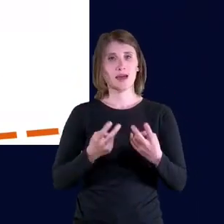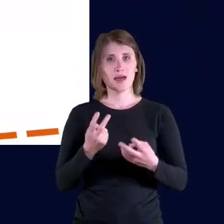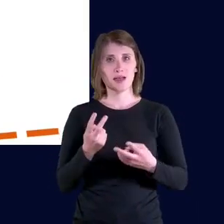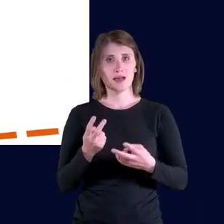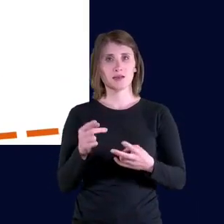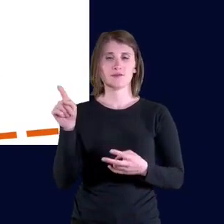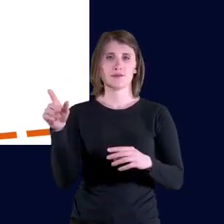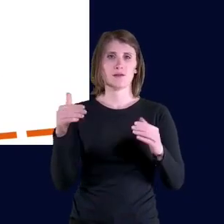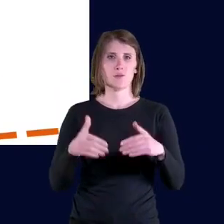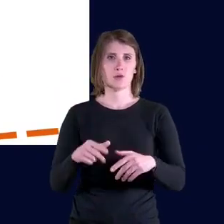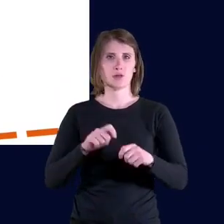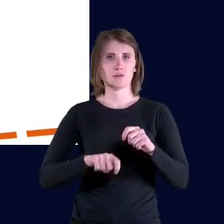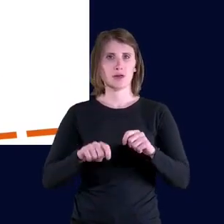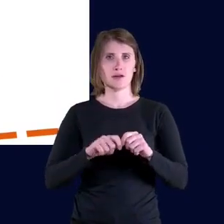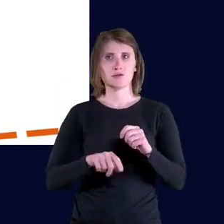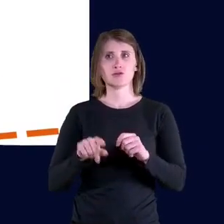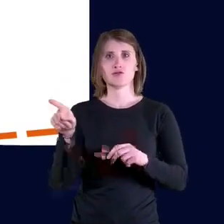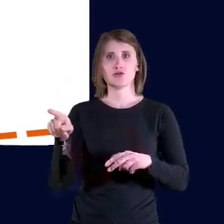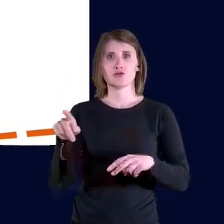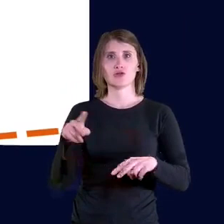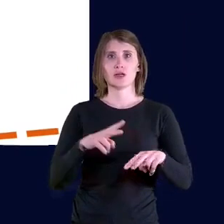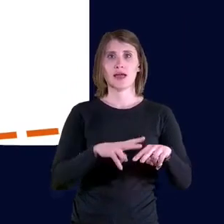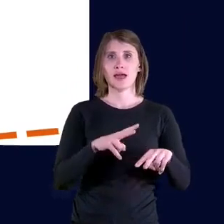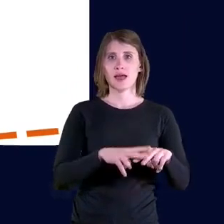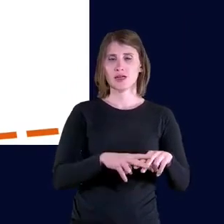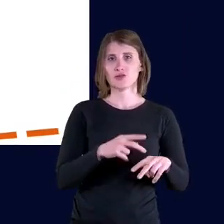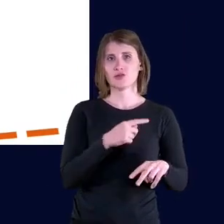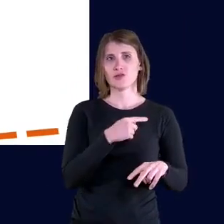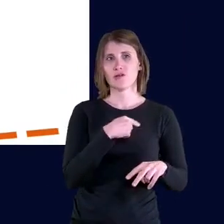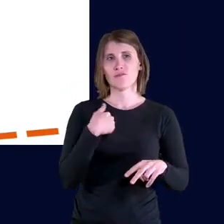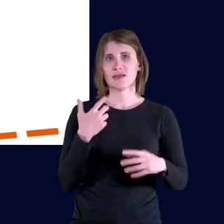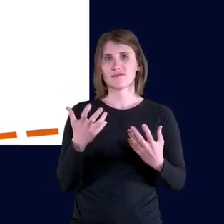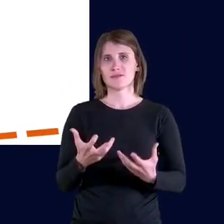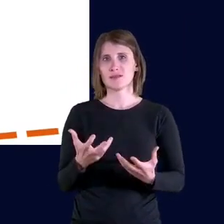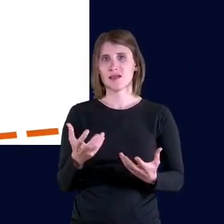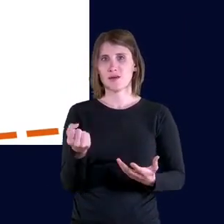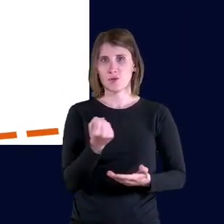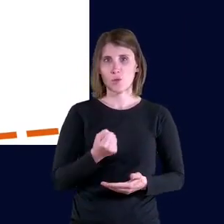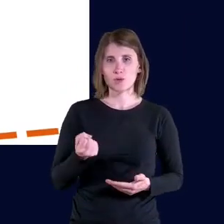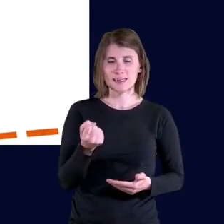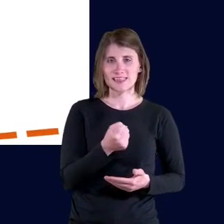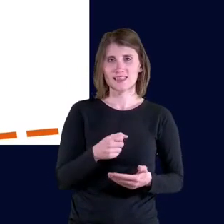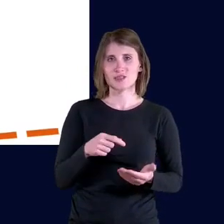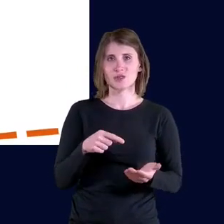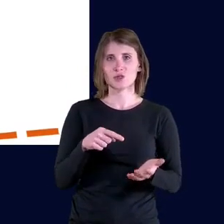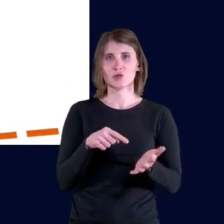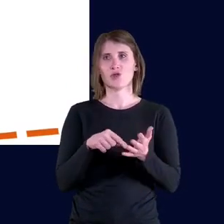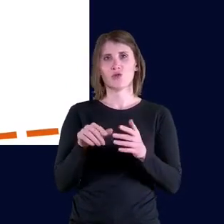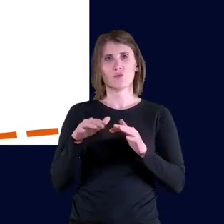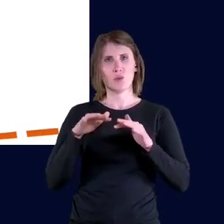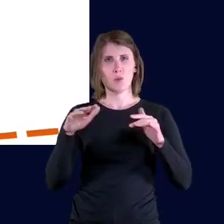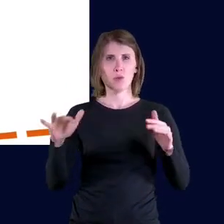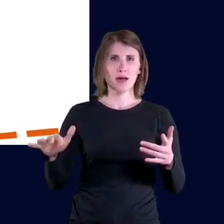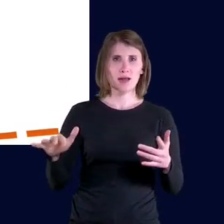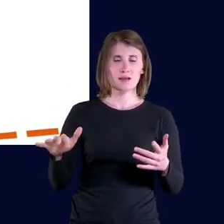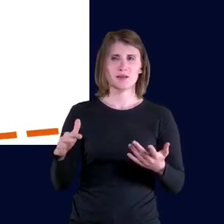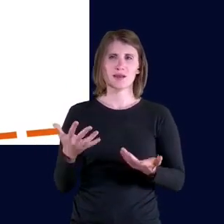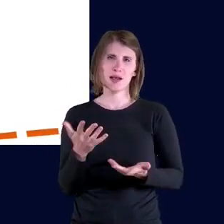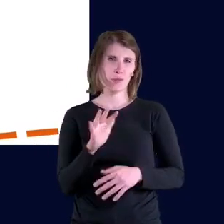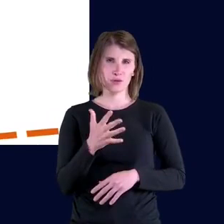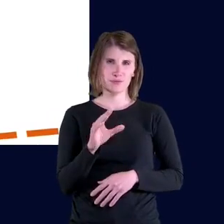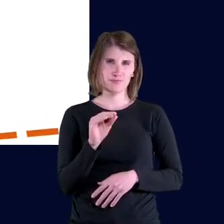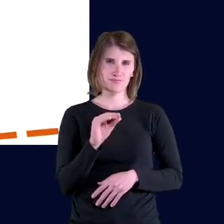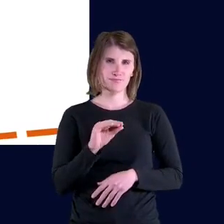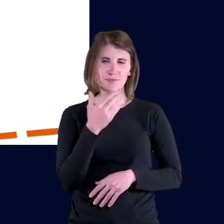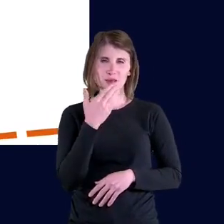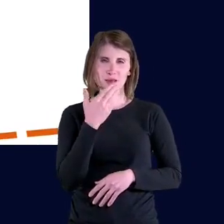można sobie sprawdź czy na hashtag a którą chcemy się posłużyć jest popularnym czy też jeszcze